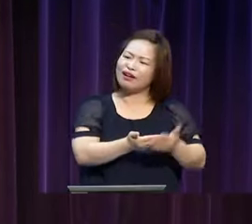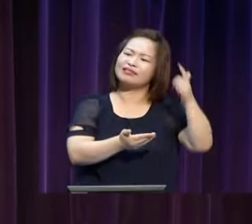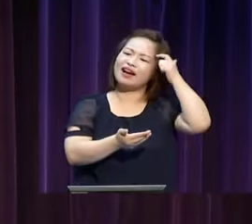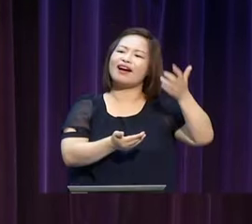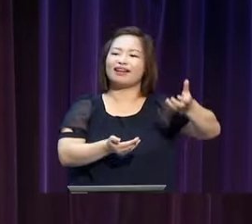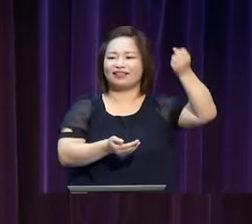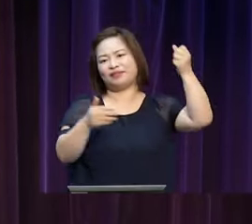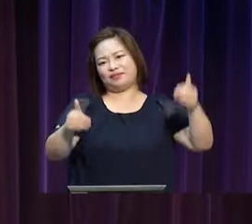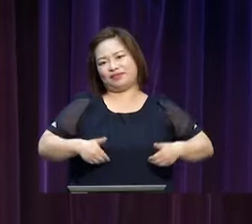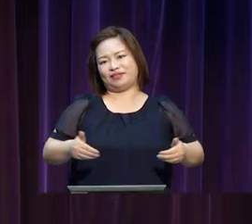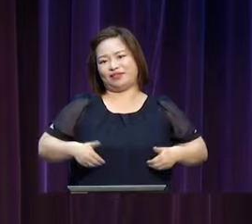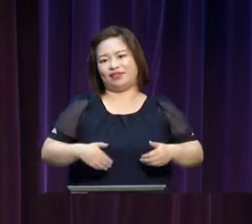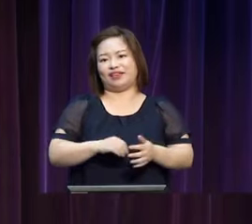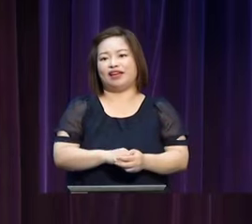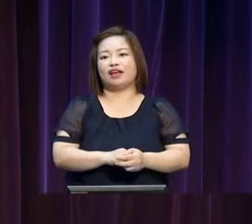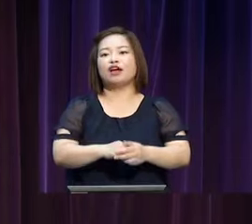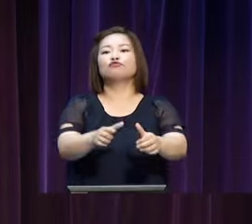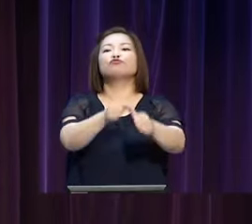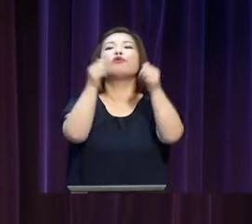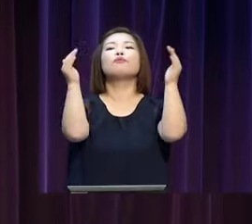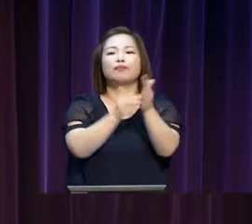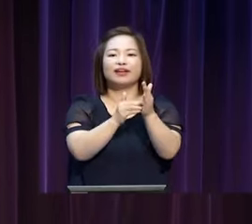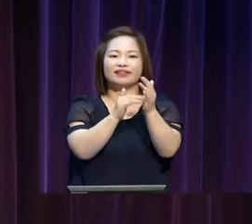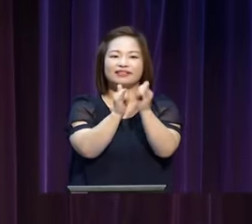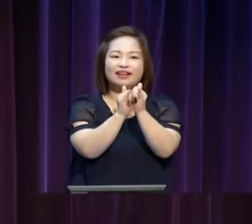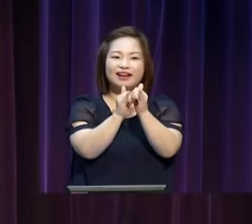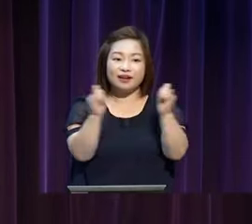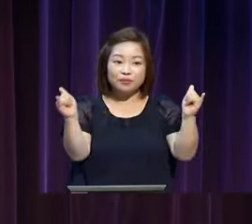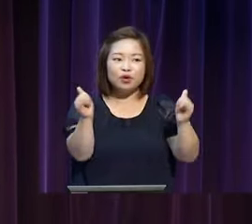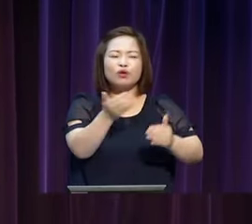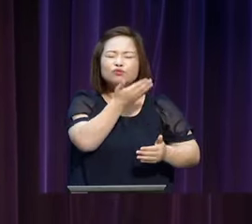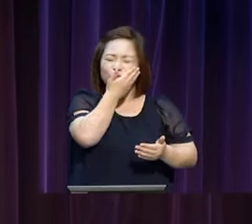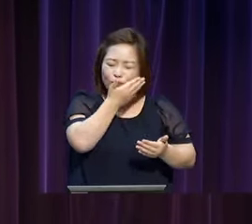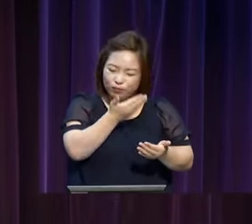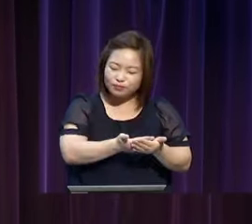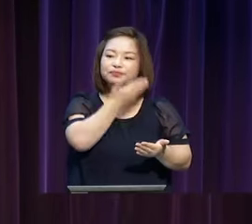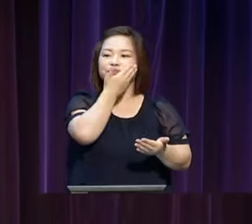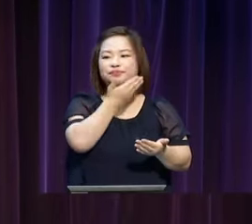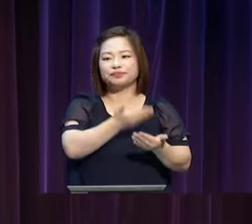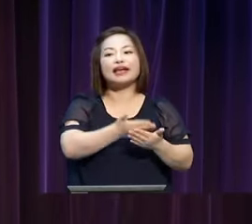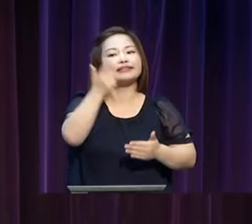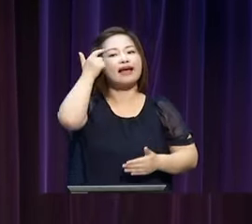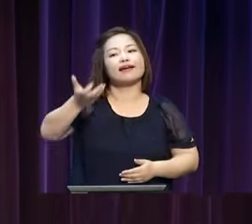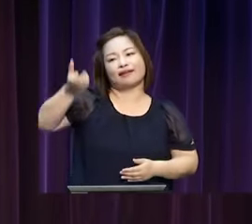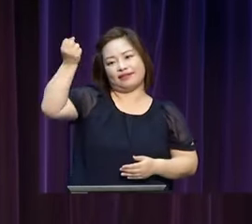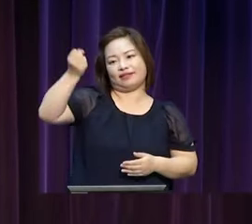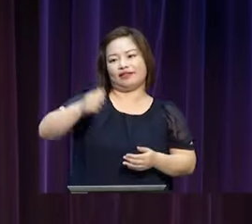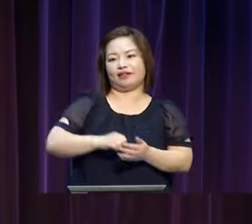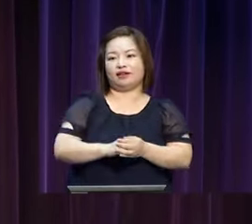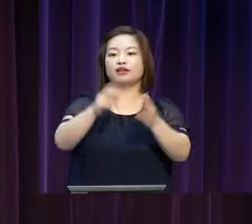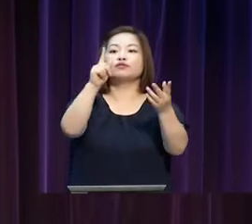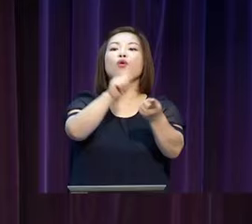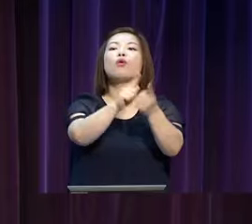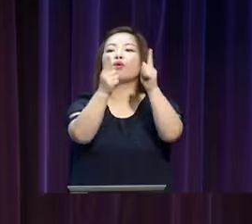옆에 있는 구원받은 사람을 아주 소중하게 생각해야 돼요. 서로가